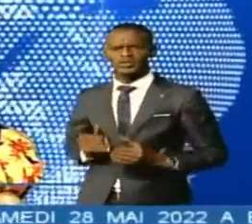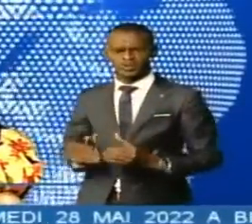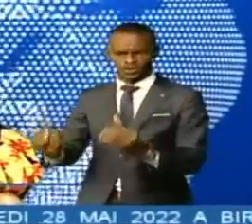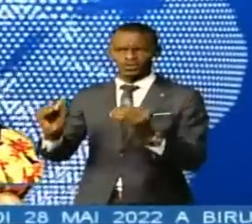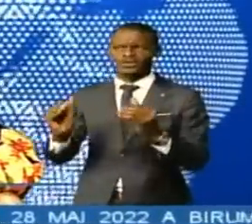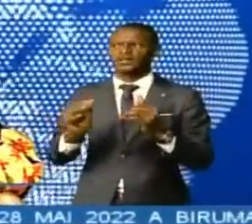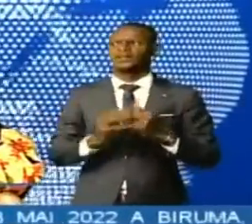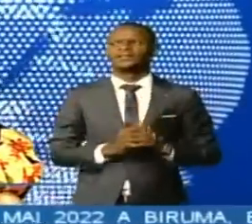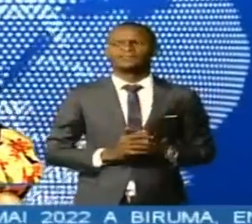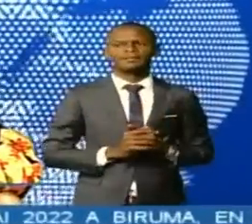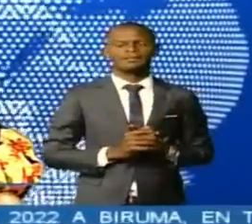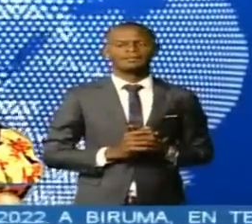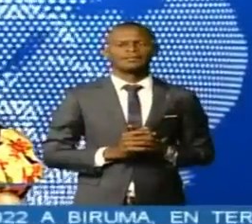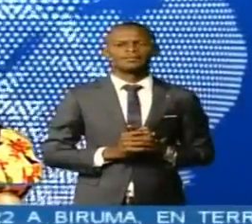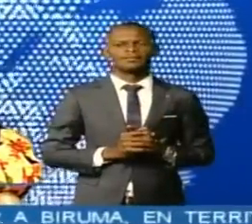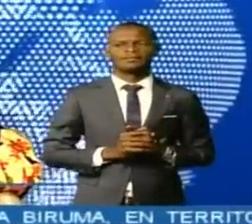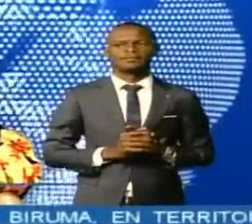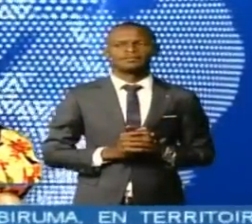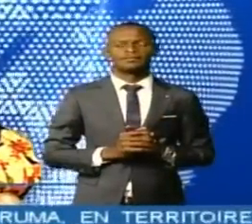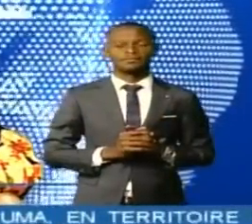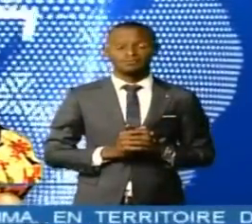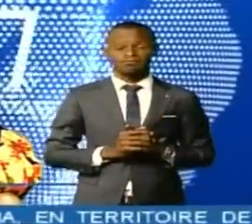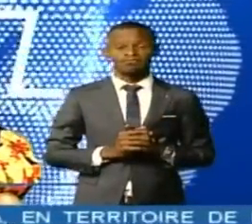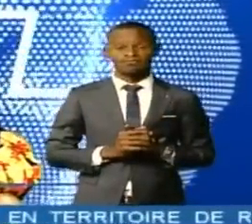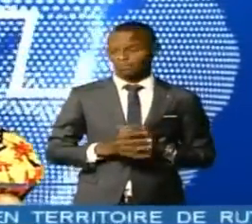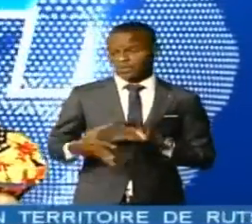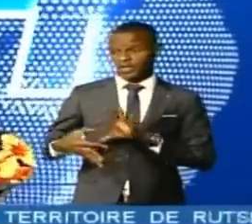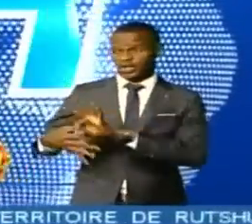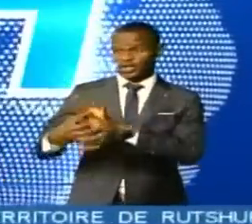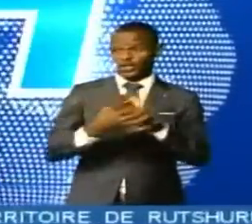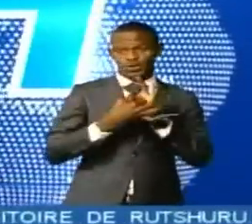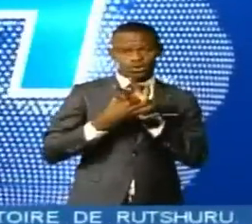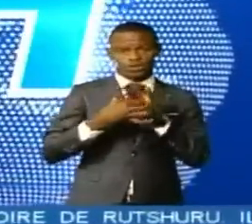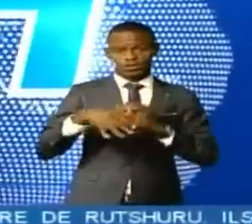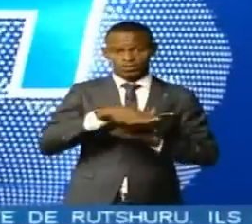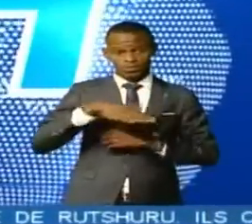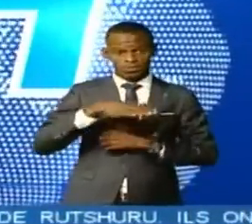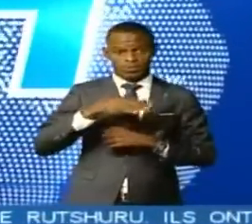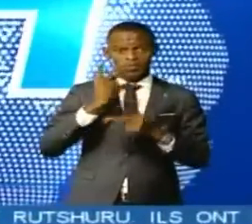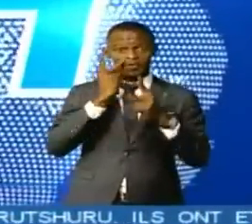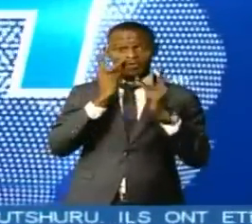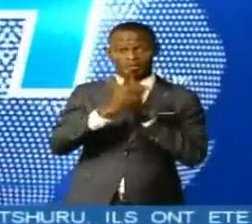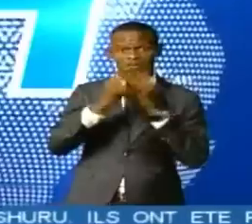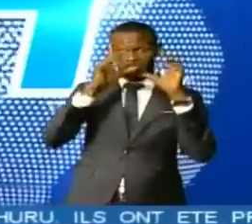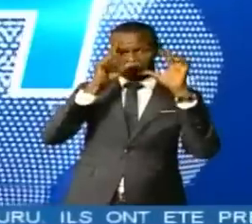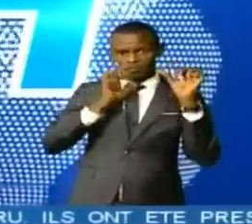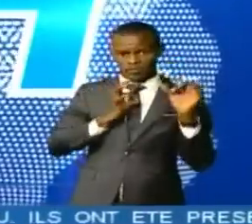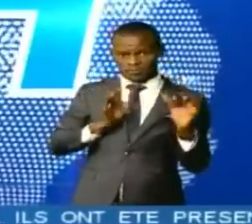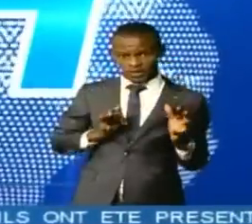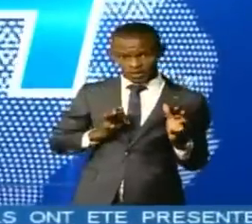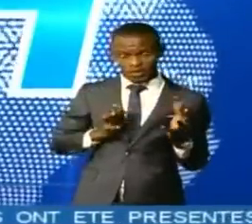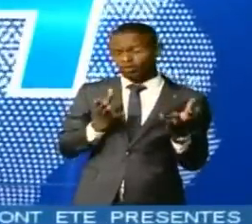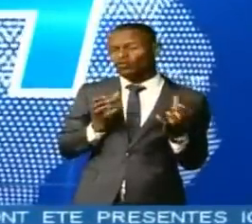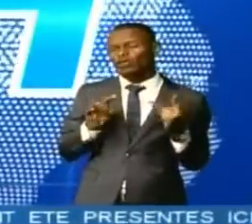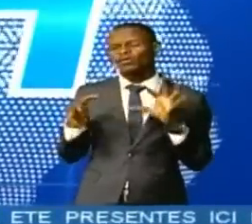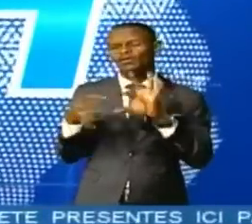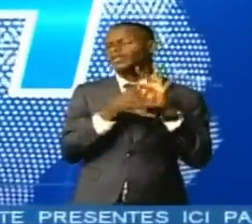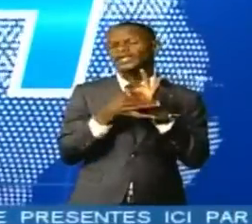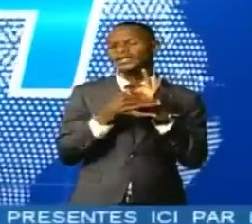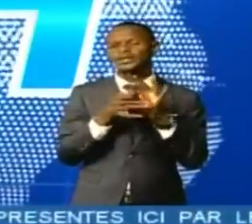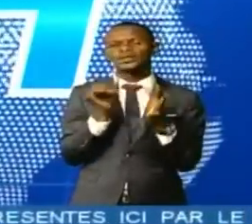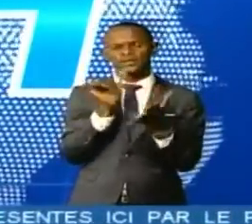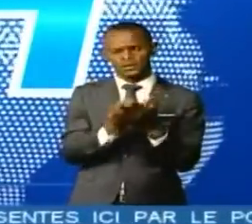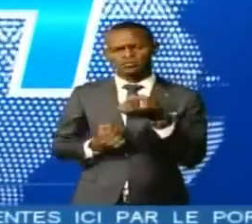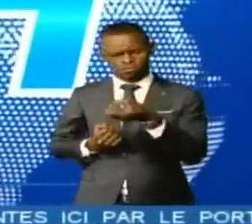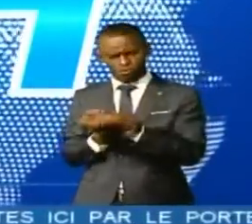L'unité du pays et la vision du chef de l'État Félix Antoine Tshisekedi Tshilombo sont à soutenir pour éradiquer les forces négatives dans